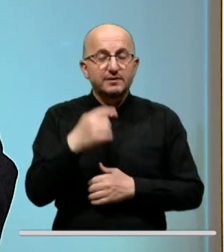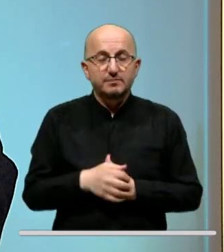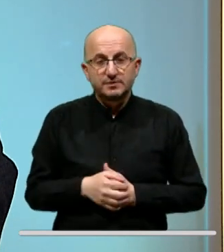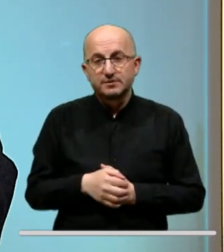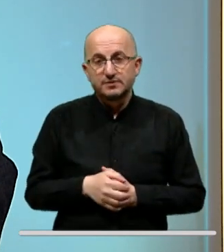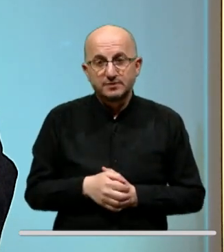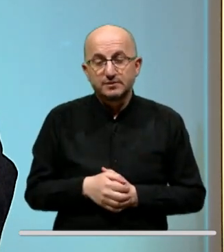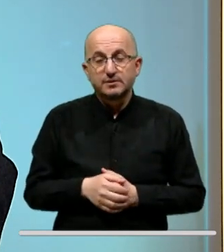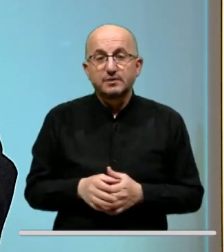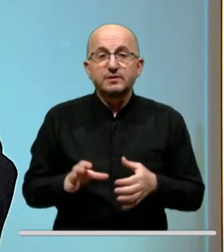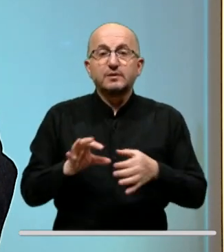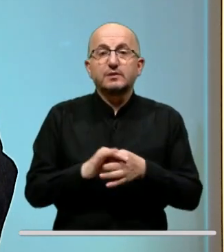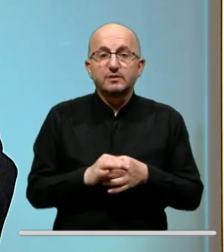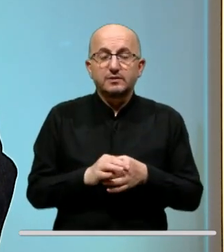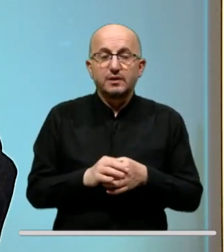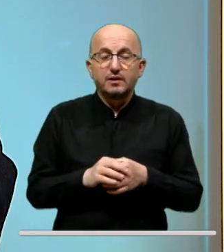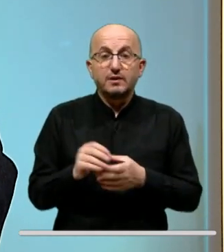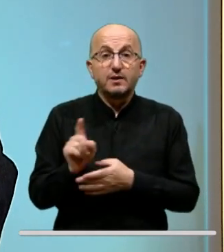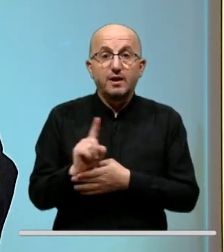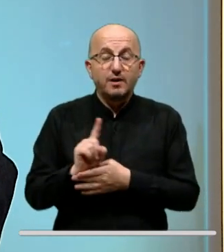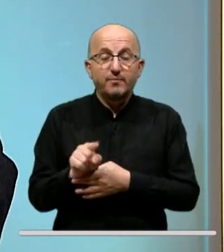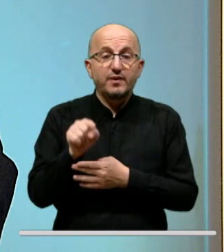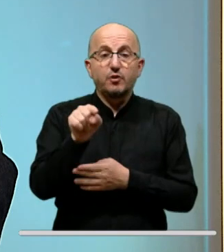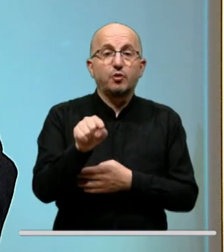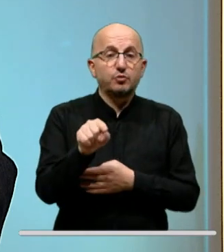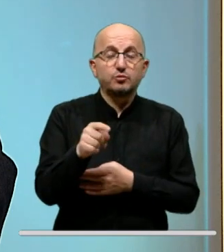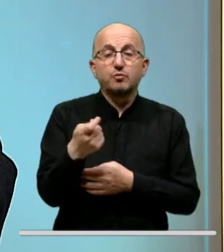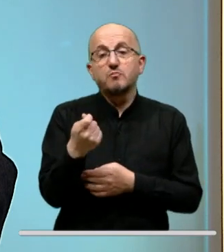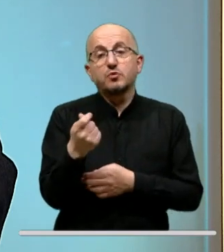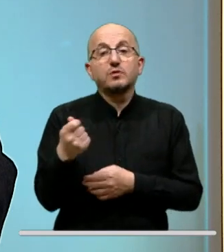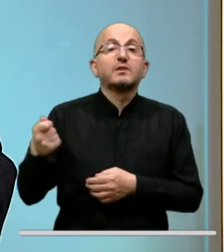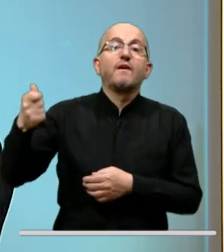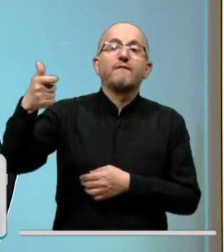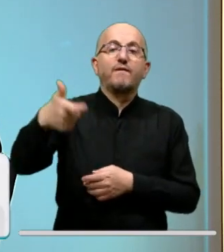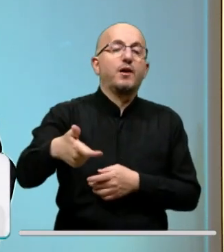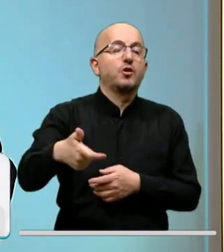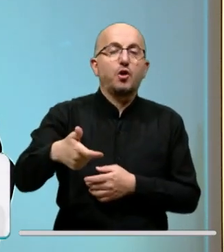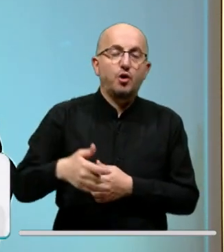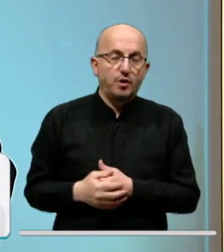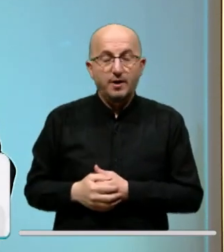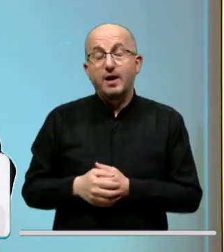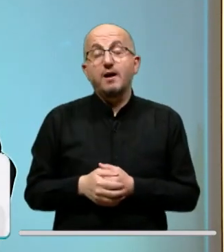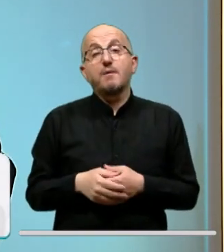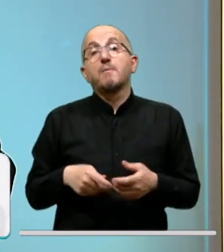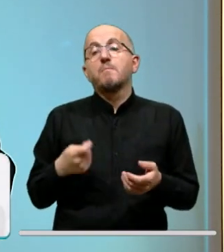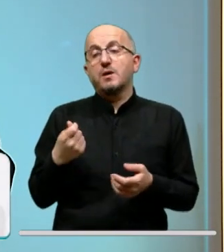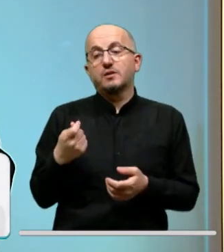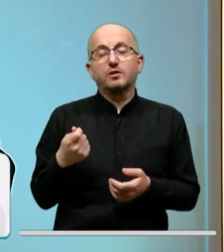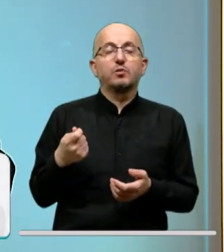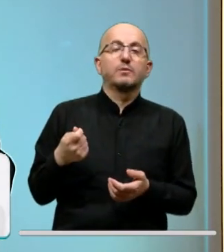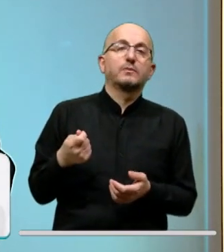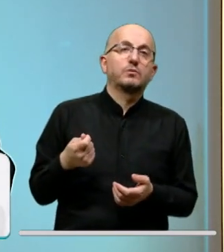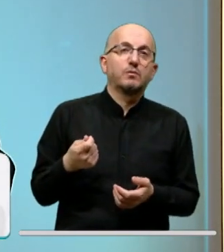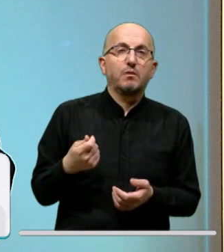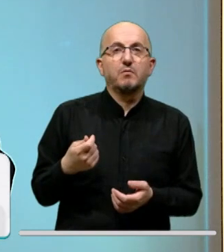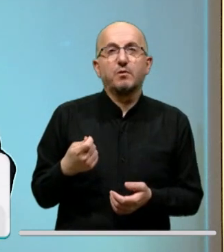Eee ilgili kalemden onun Eee ücretini veriyor yani masrafını veriyor bir harcırahını ücret demeyelim